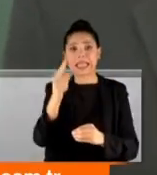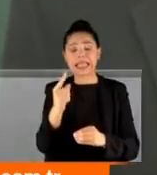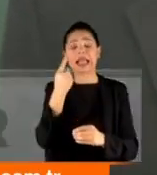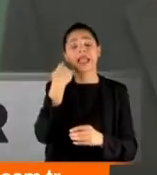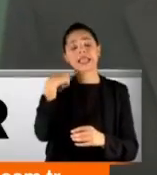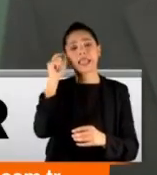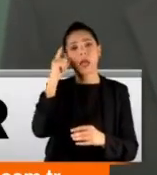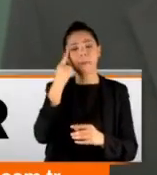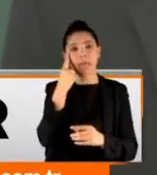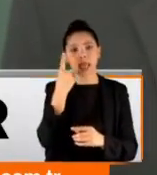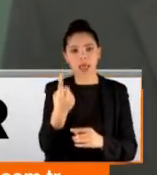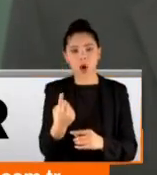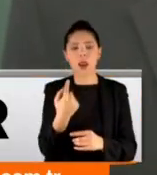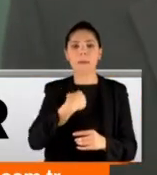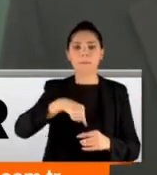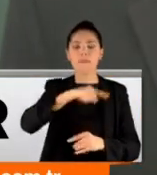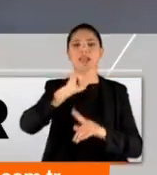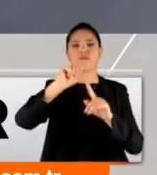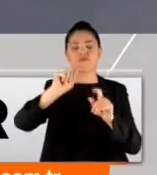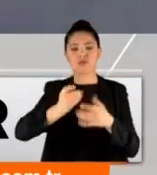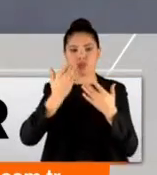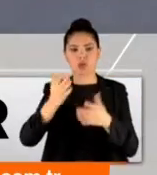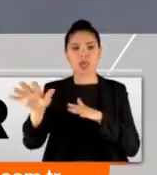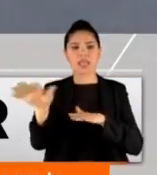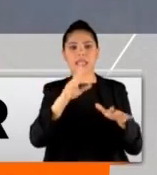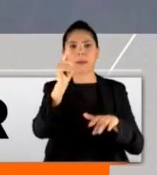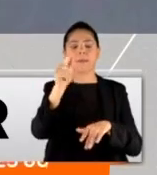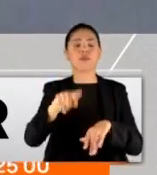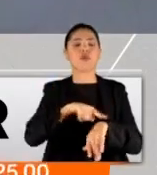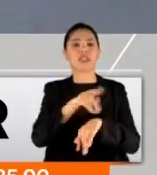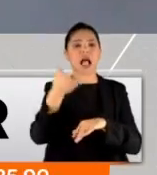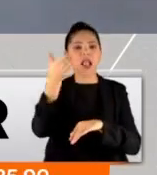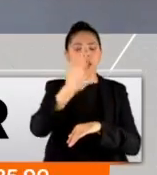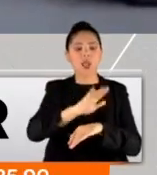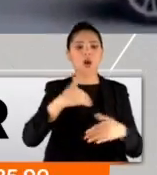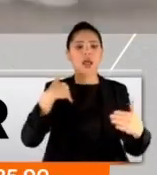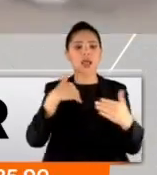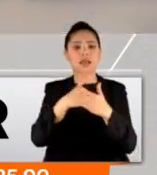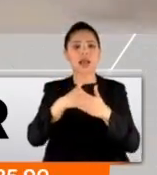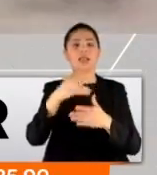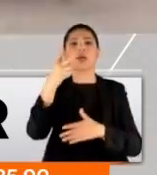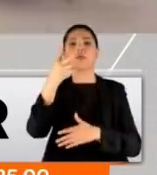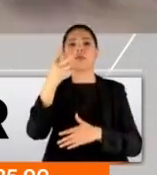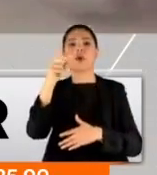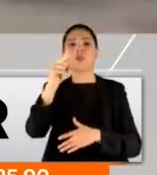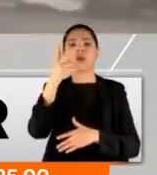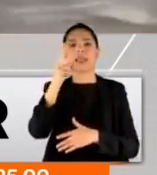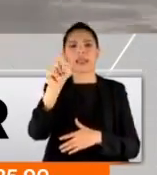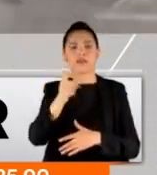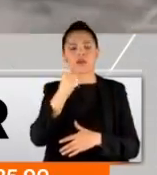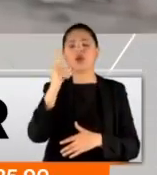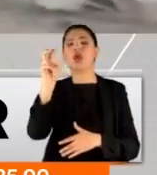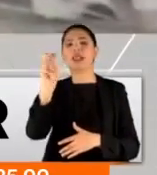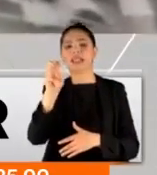göre bizim tarafımızdan tespit ediliyor. Depremden 1,5 saat sonraya kadar büyüklükleri 2,8 ile 4,9